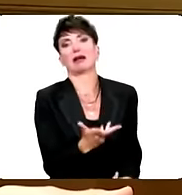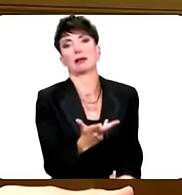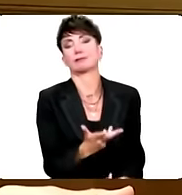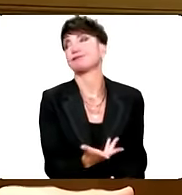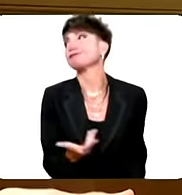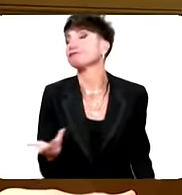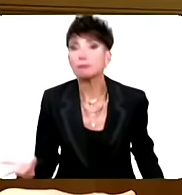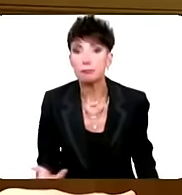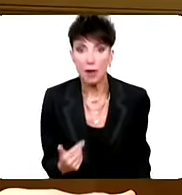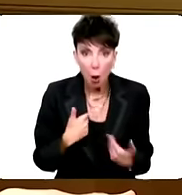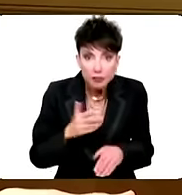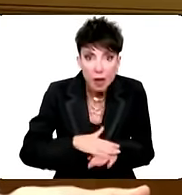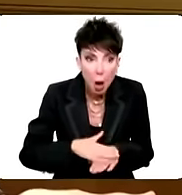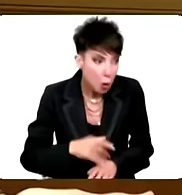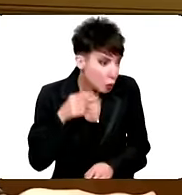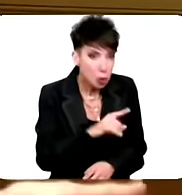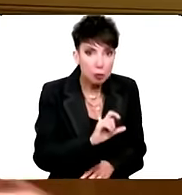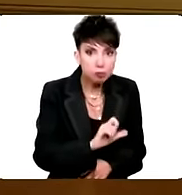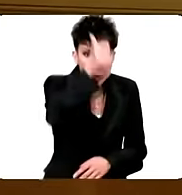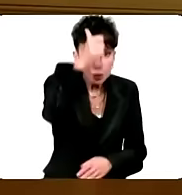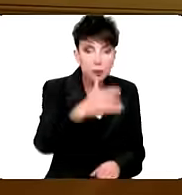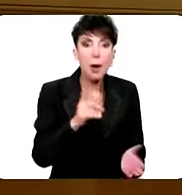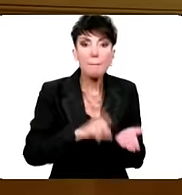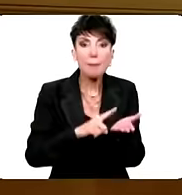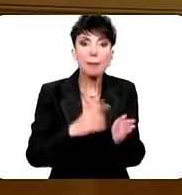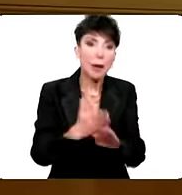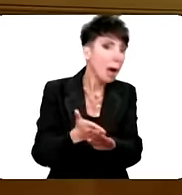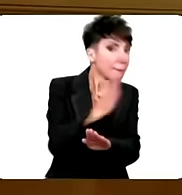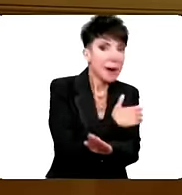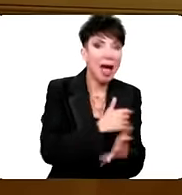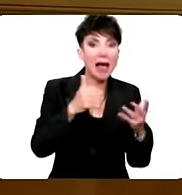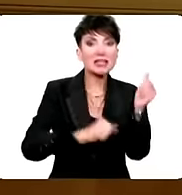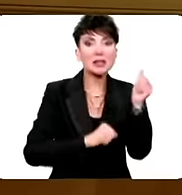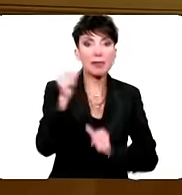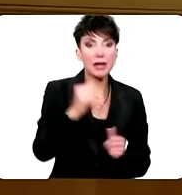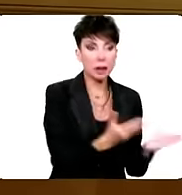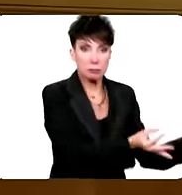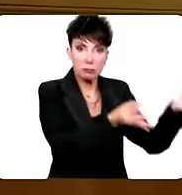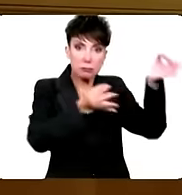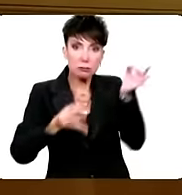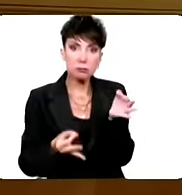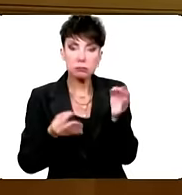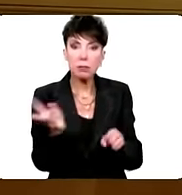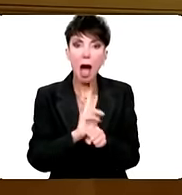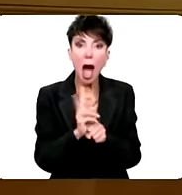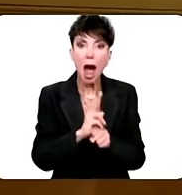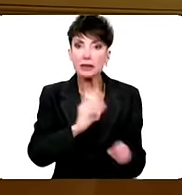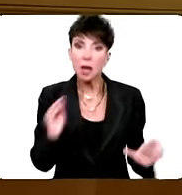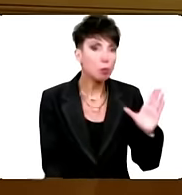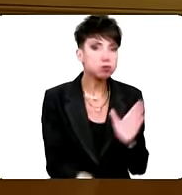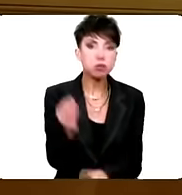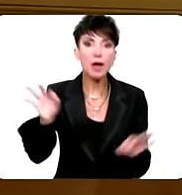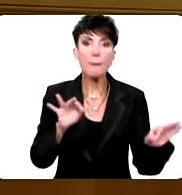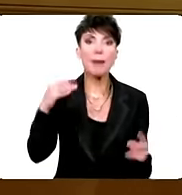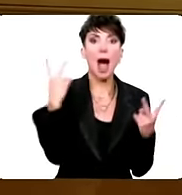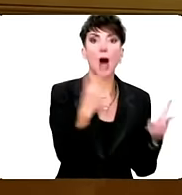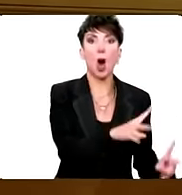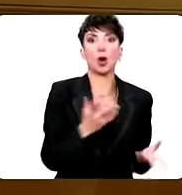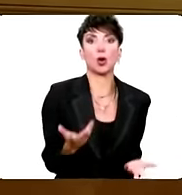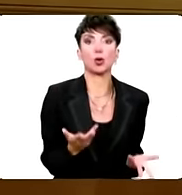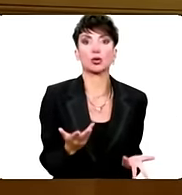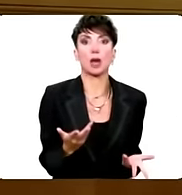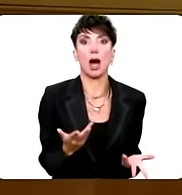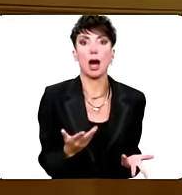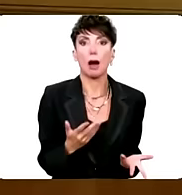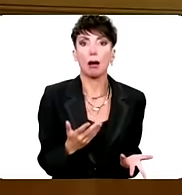έσχεσαι του στη δημοσιότητα 6 μήνες πριν ως όφιλε, δεν θα υπήρχε αυτή η συζήτηση. Και νομίζω ότι αδικούνε κάποιοι τη Νέα Δημοκρατία και